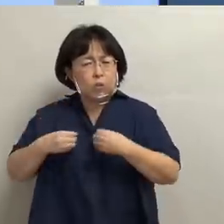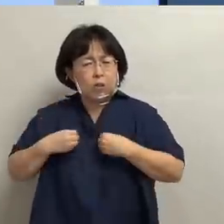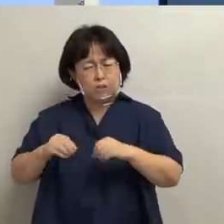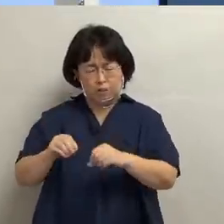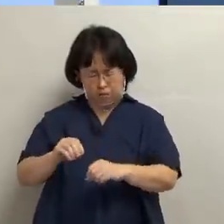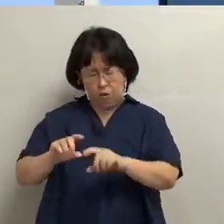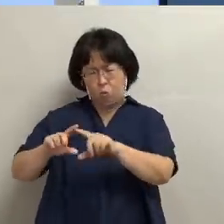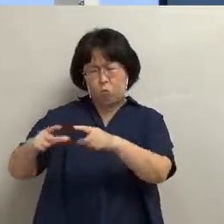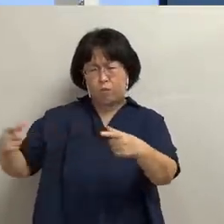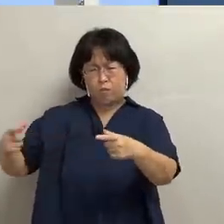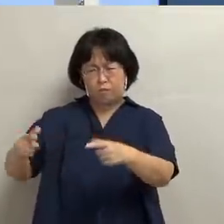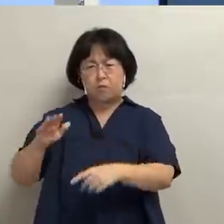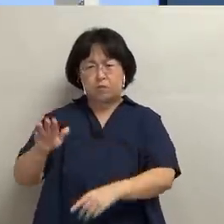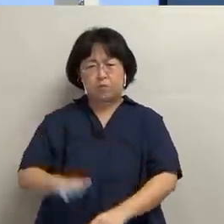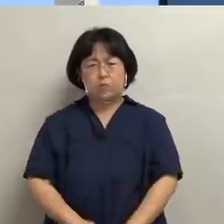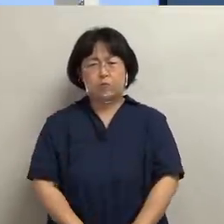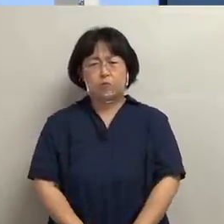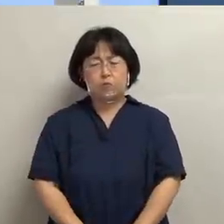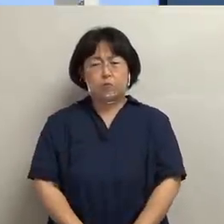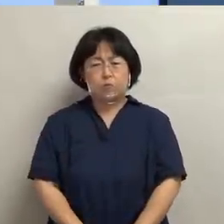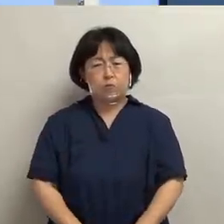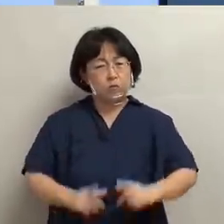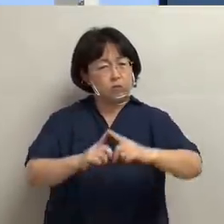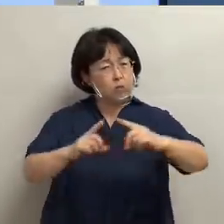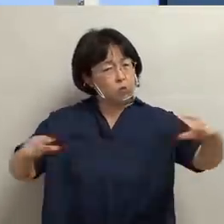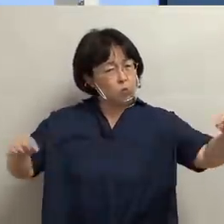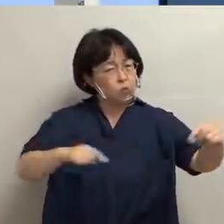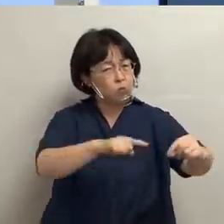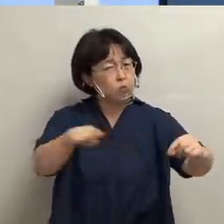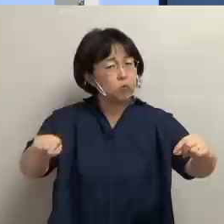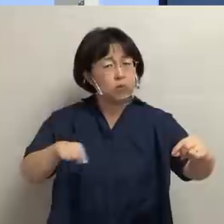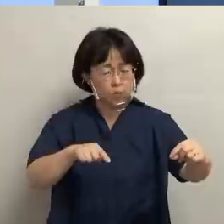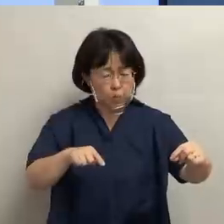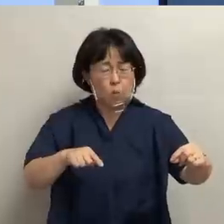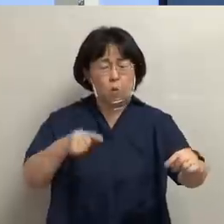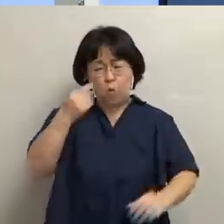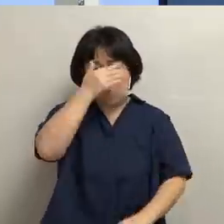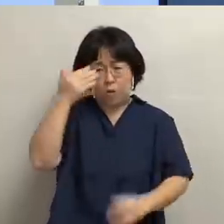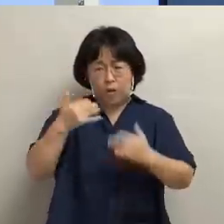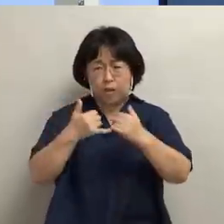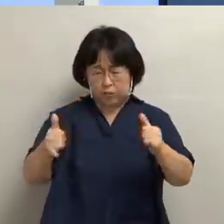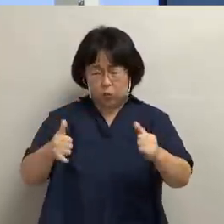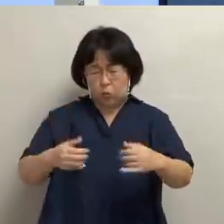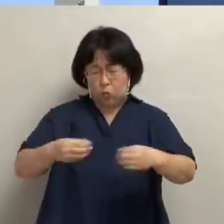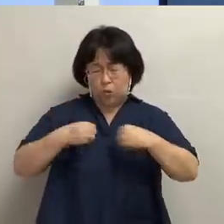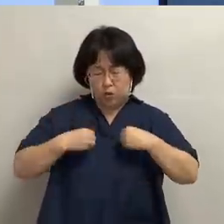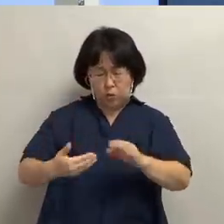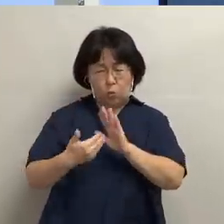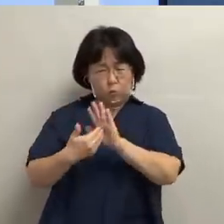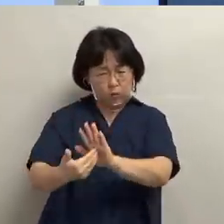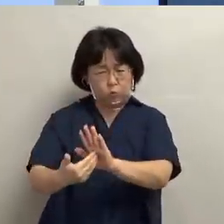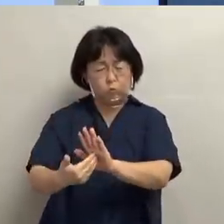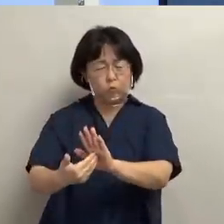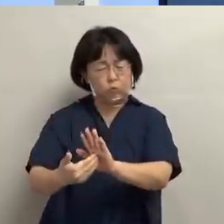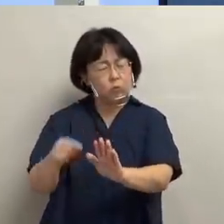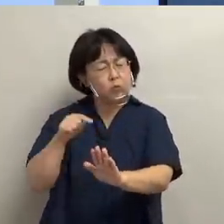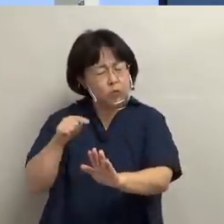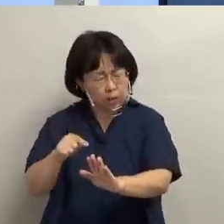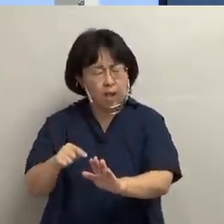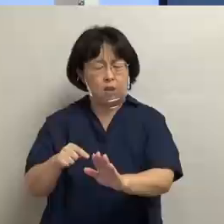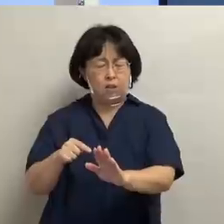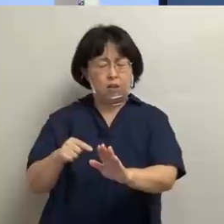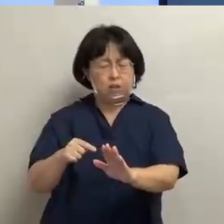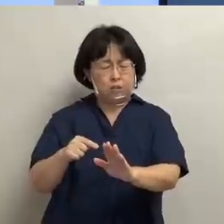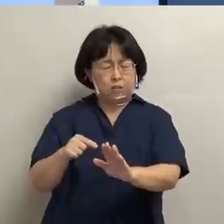ているということです全国的にもですねこれもいかに若い方々の感性を防ぐかということが感染防止対策の大きな